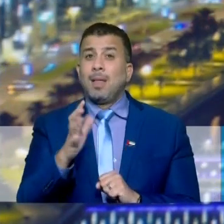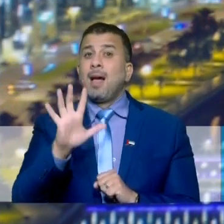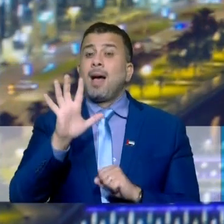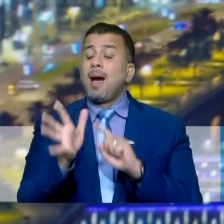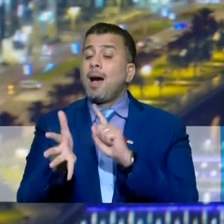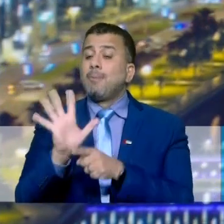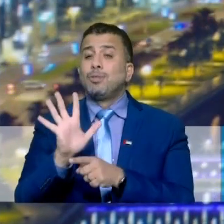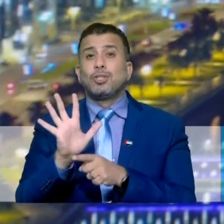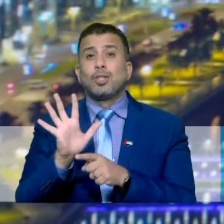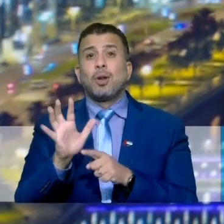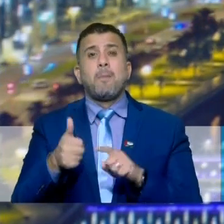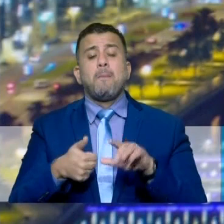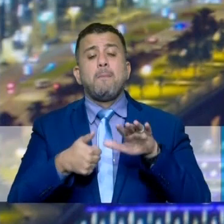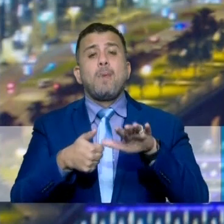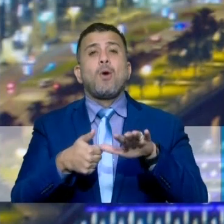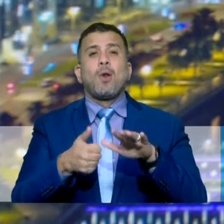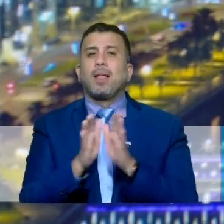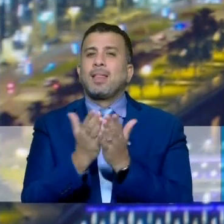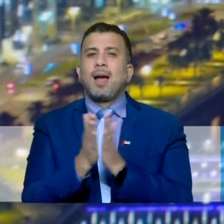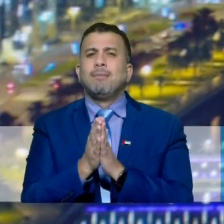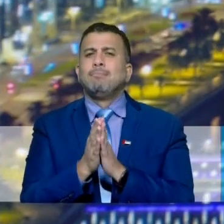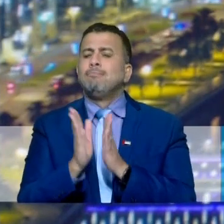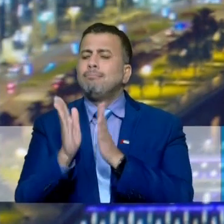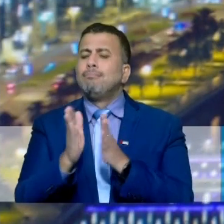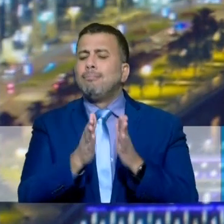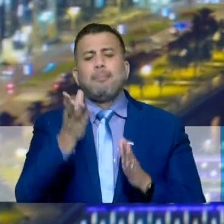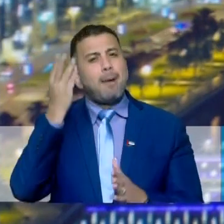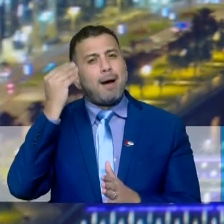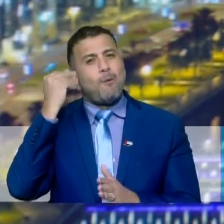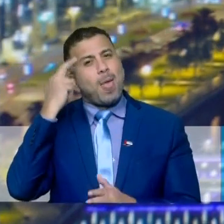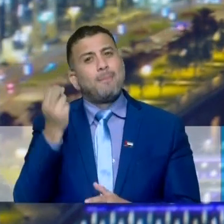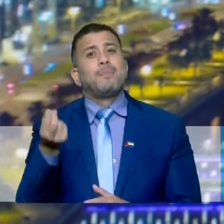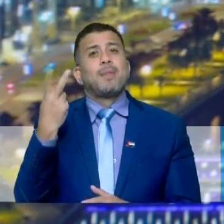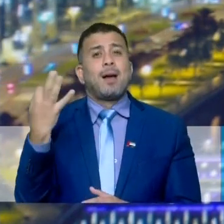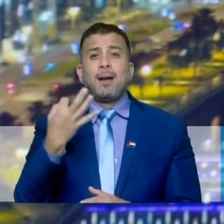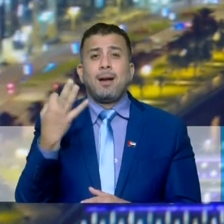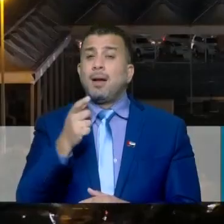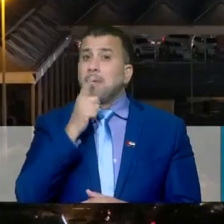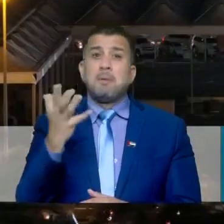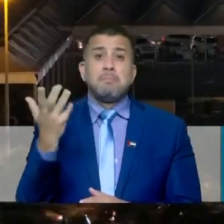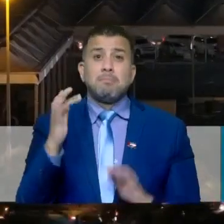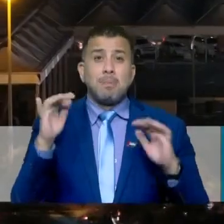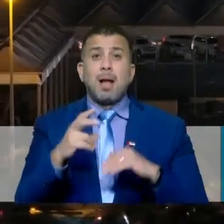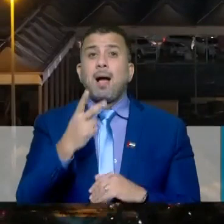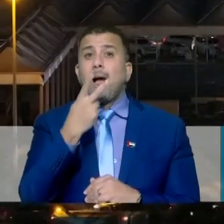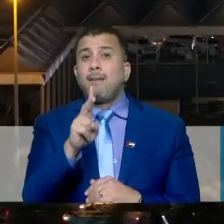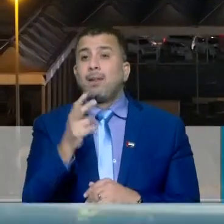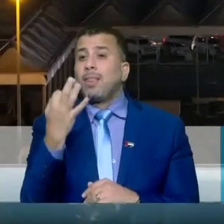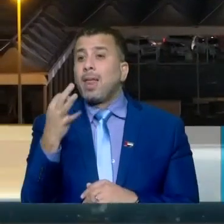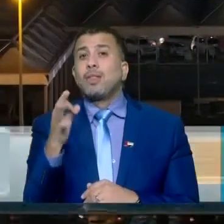15 مليون كتاب في مختلف مجالات المعرفه والابداع عرضها اكثر من